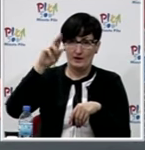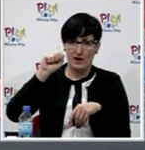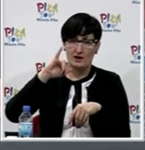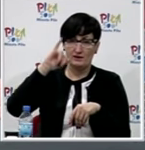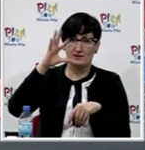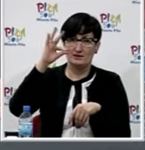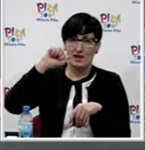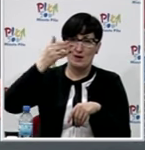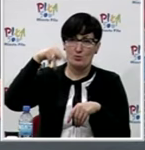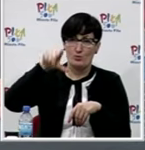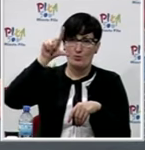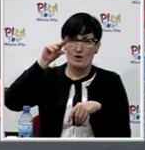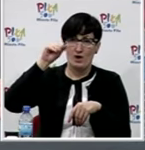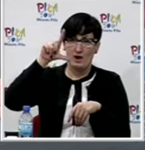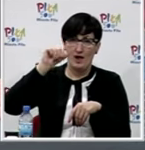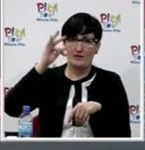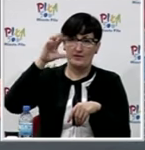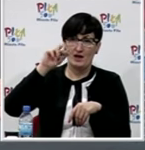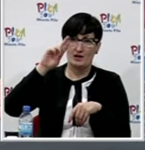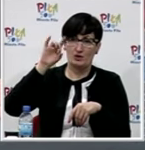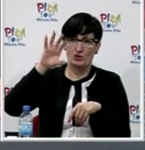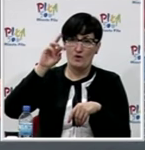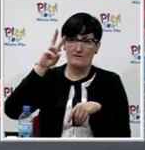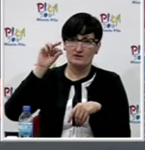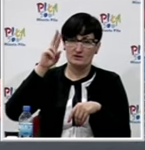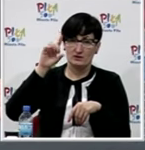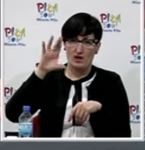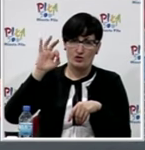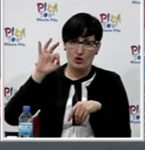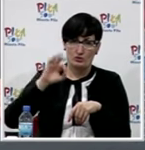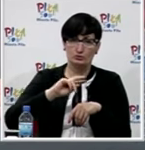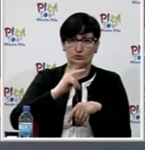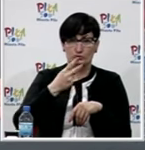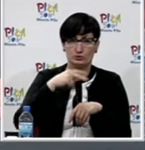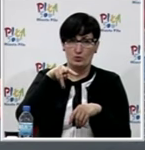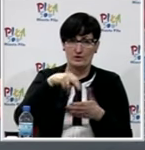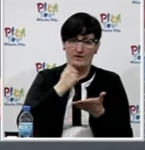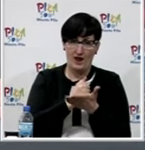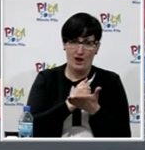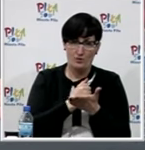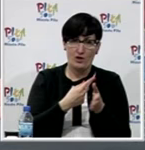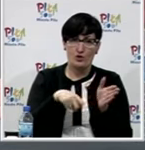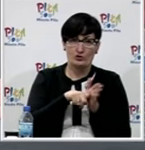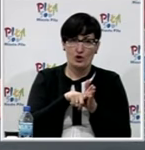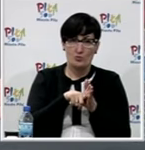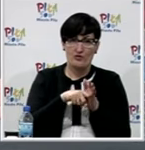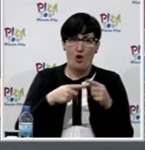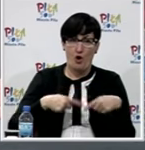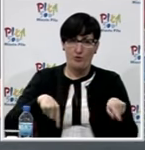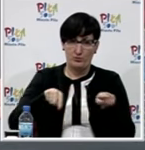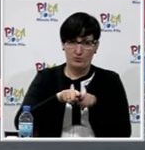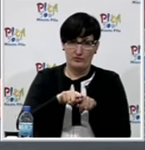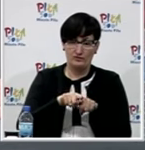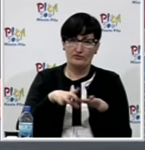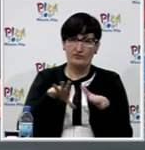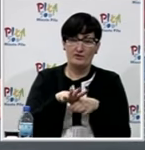Targowskiego. Jednocześnie w uchwale dotyczącej obwodów w miejsce